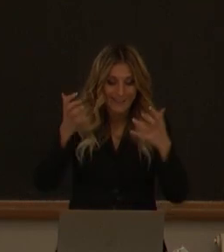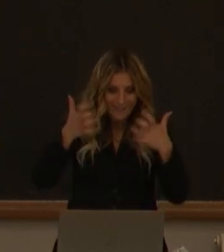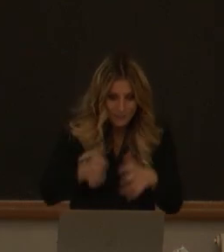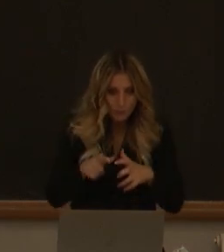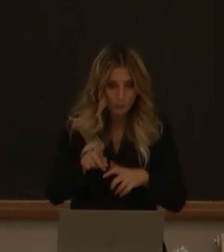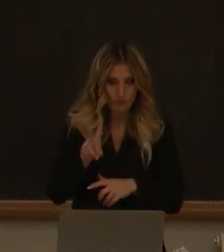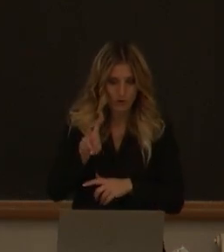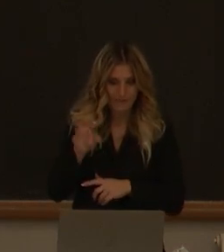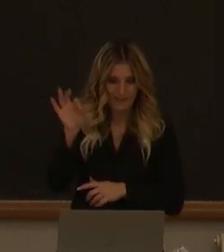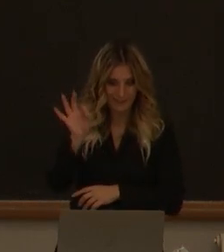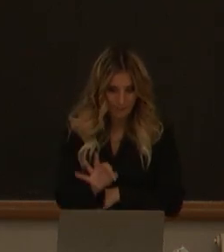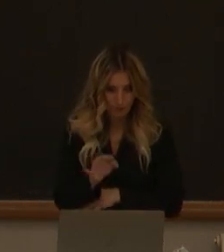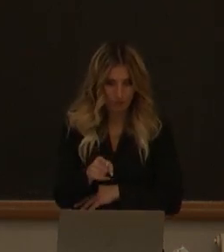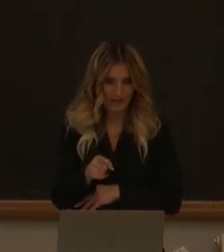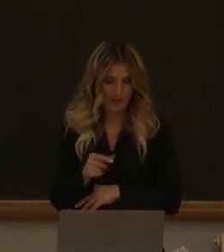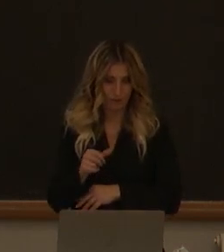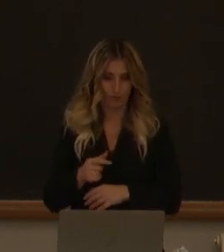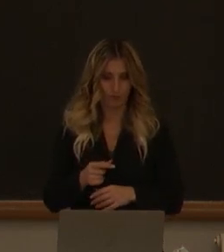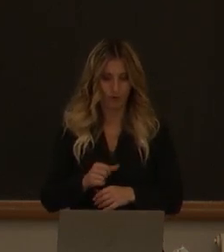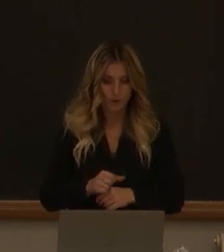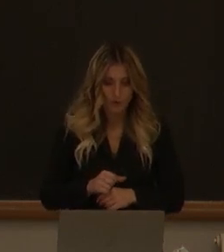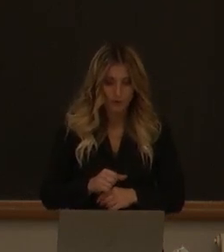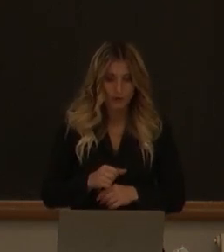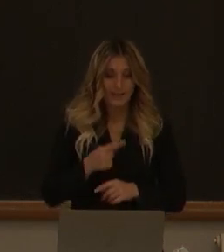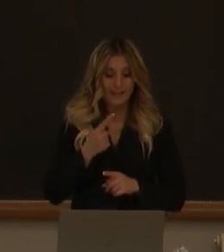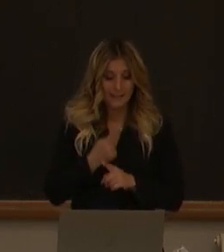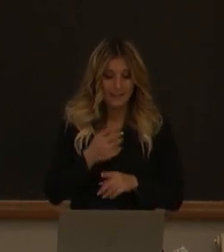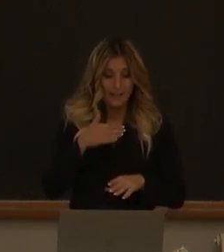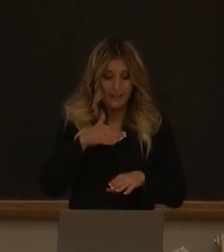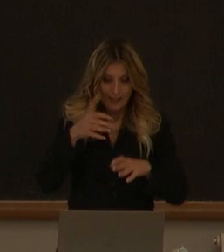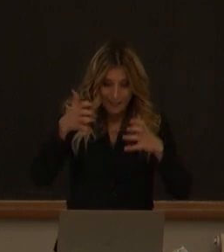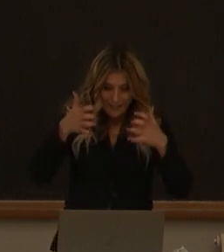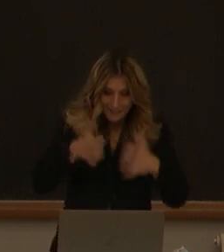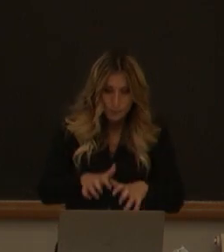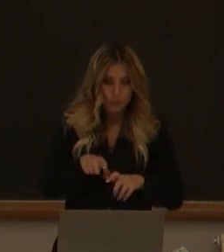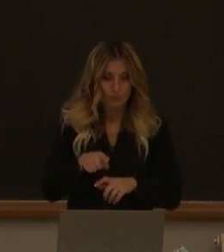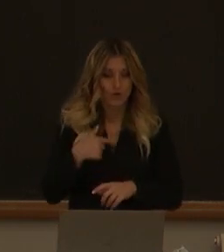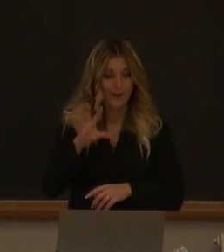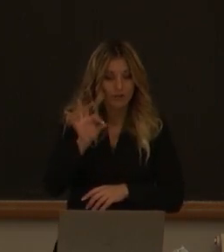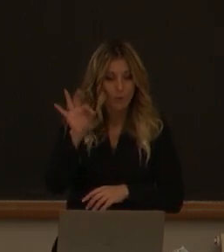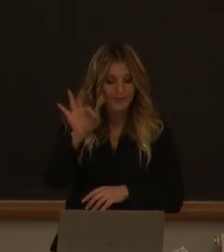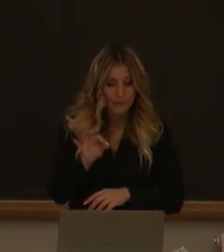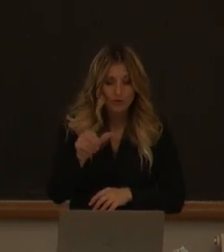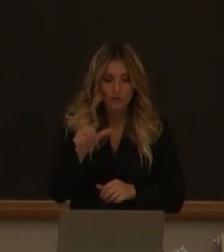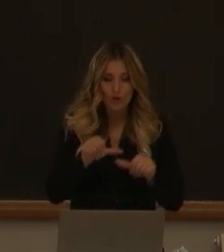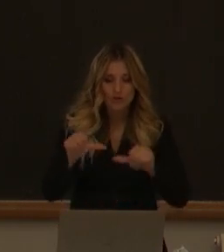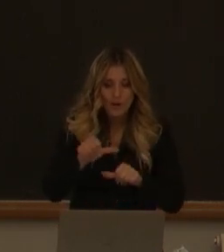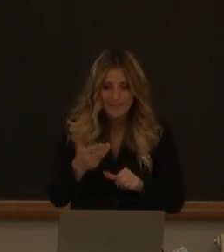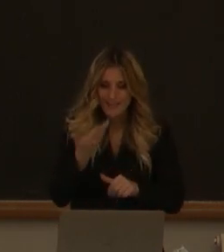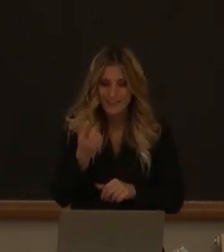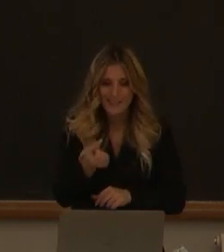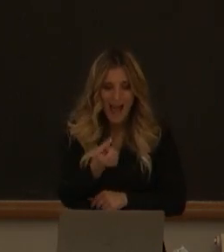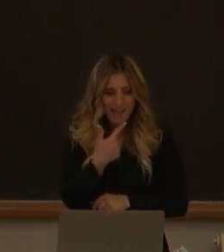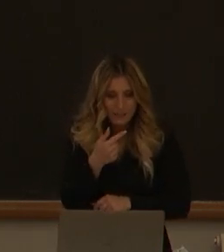della perdita di fertilizzanti, riduzione del 50% dell'uso di sostanze antimicrobiche, quindi gli antibiotici negli